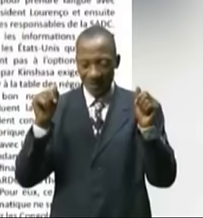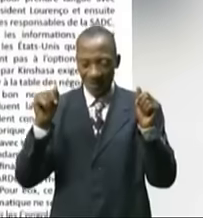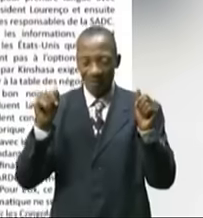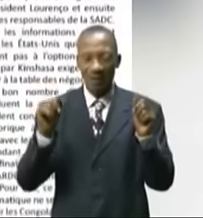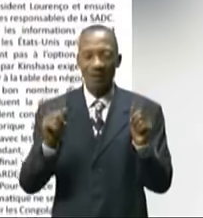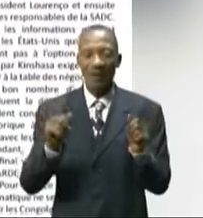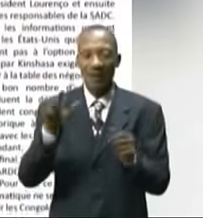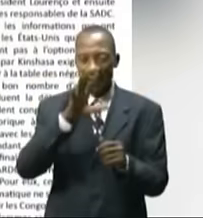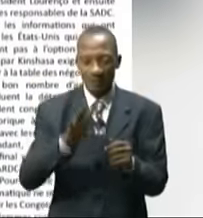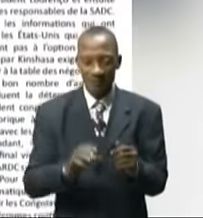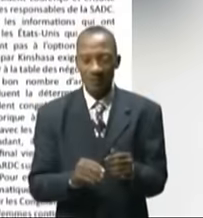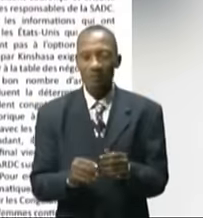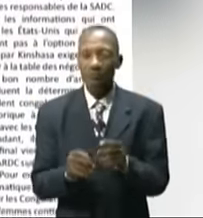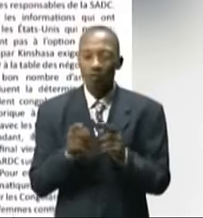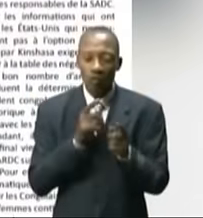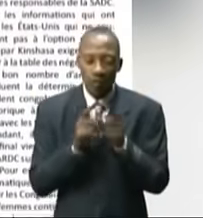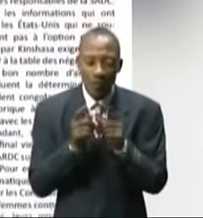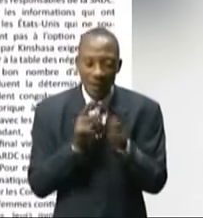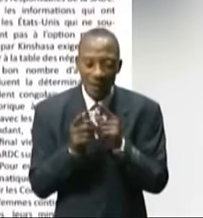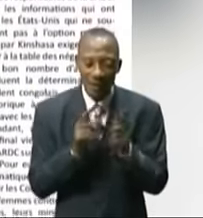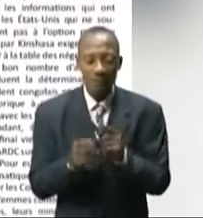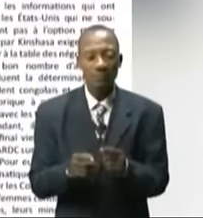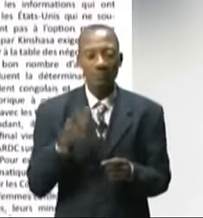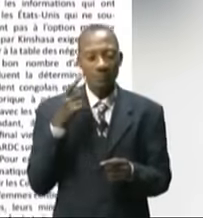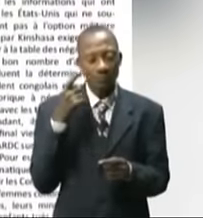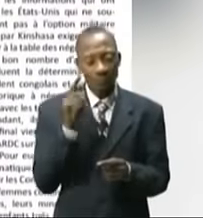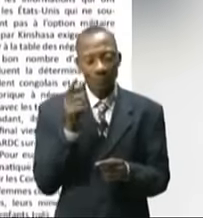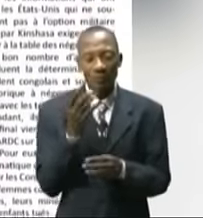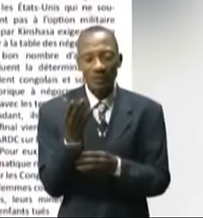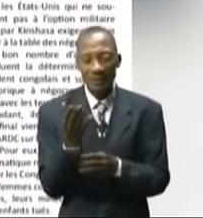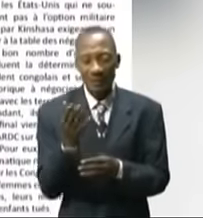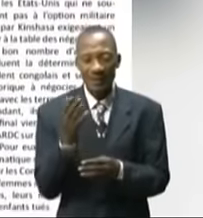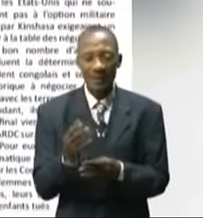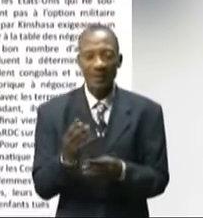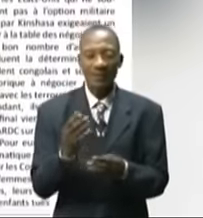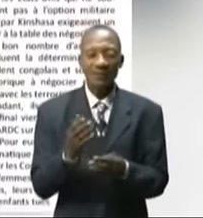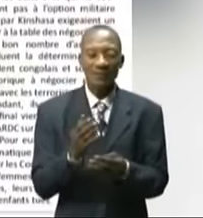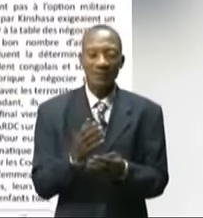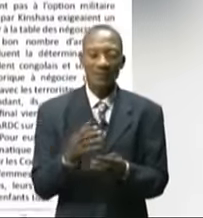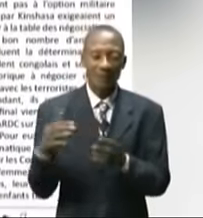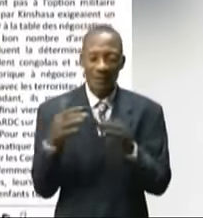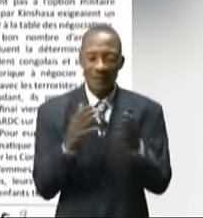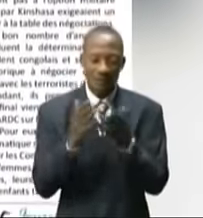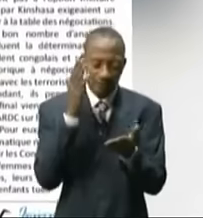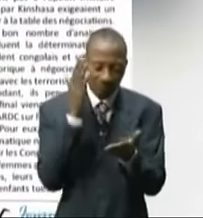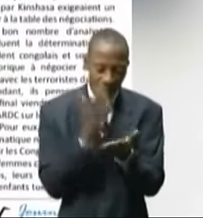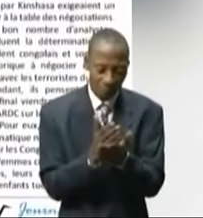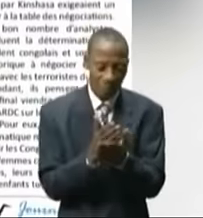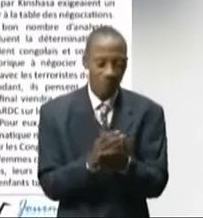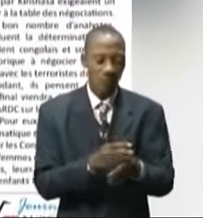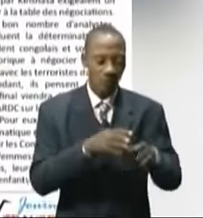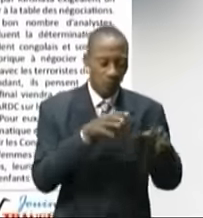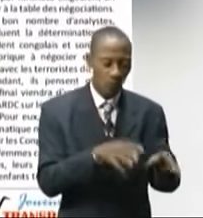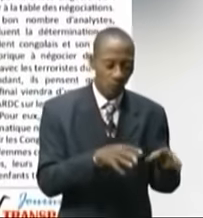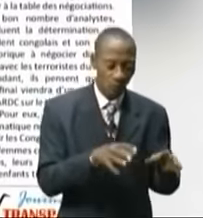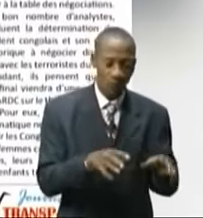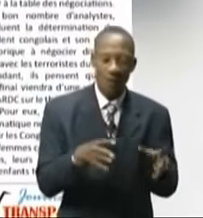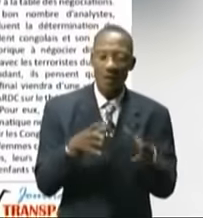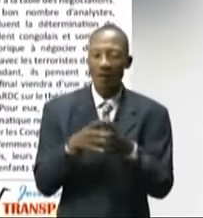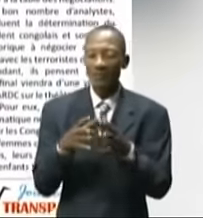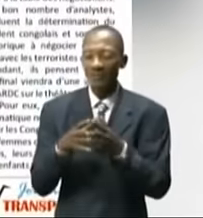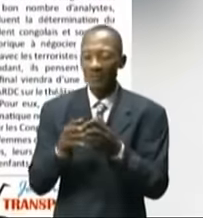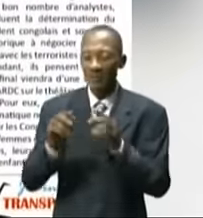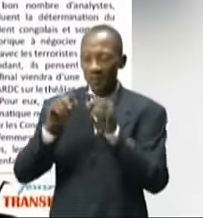ces pourparlers est d'obtenir un cessez-le-feu entre les forces armées de la République démocratique du Congo et le mouvement